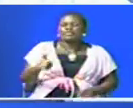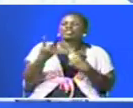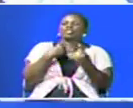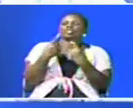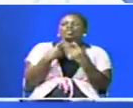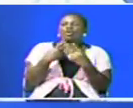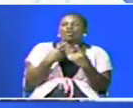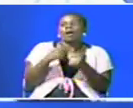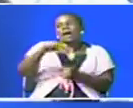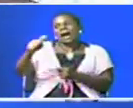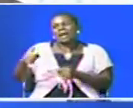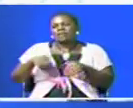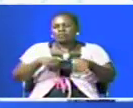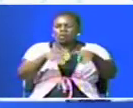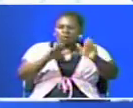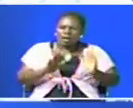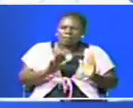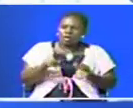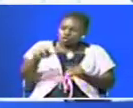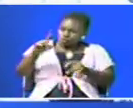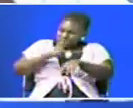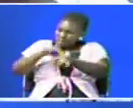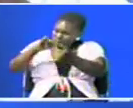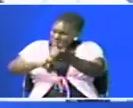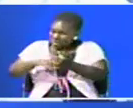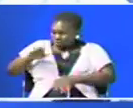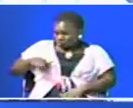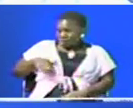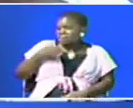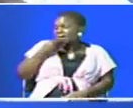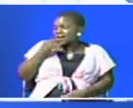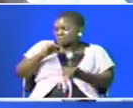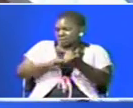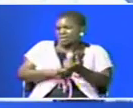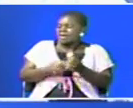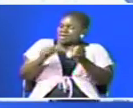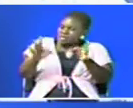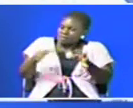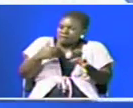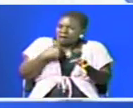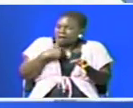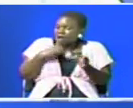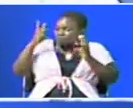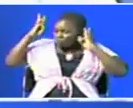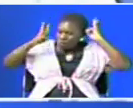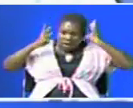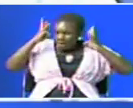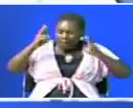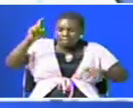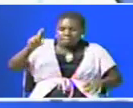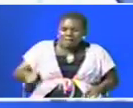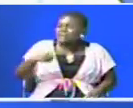wa kufuatilia, na wewe unayeolewa mwanamke na mwanamume, ikiwa kuna kitu cha kutia wasiwasi lazima